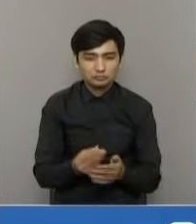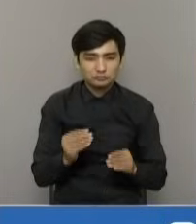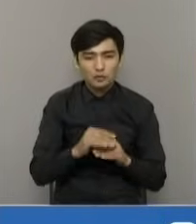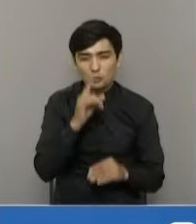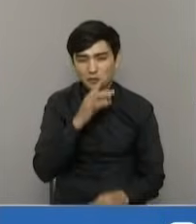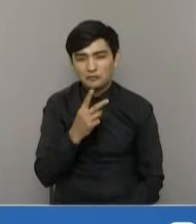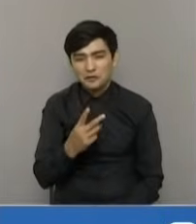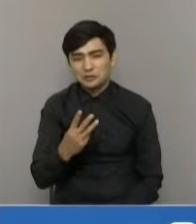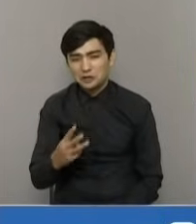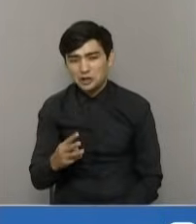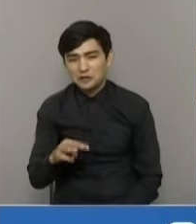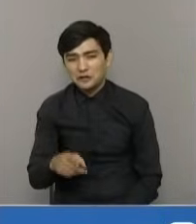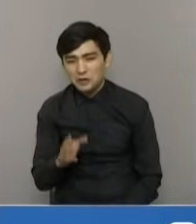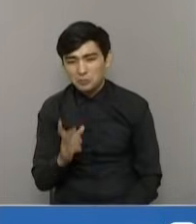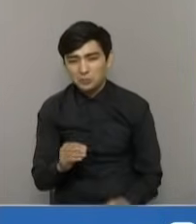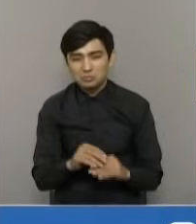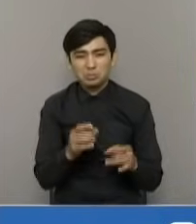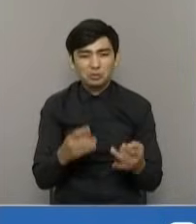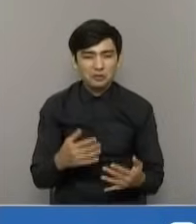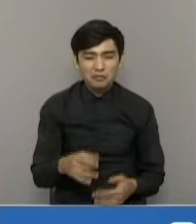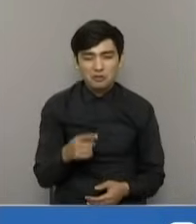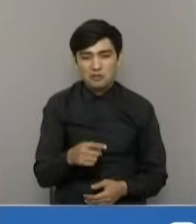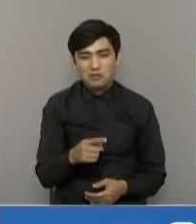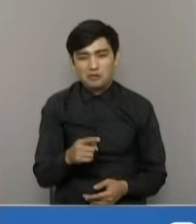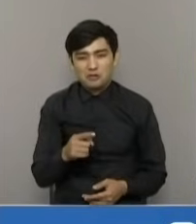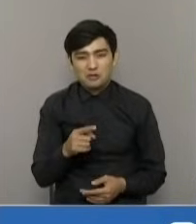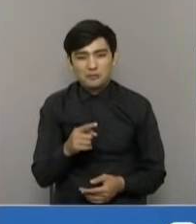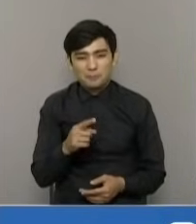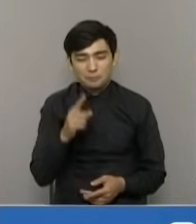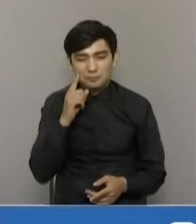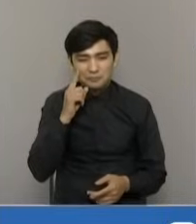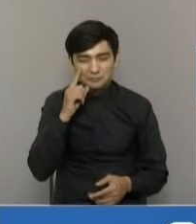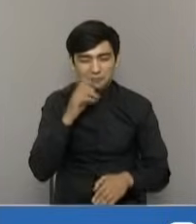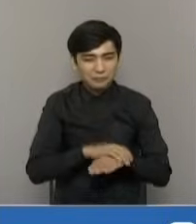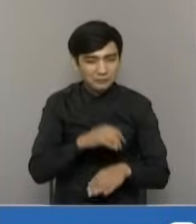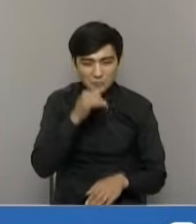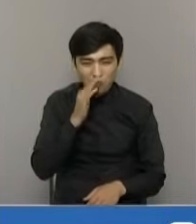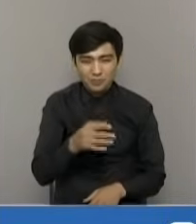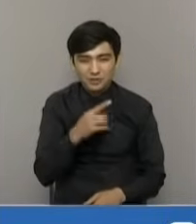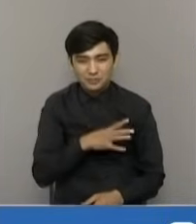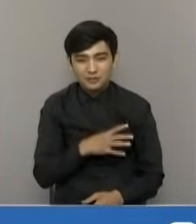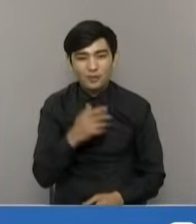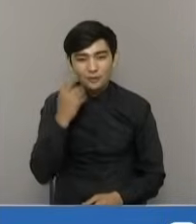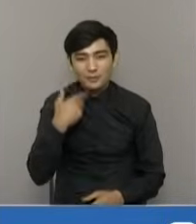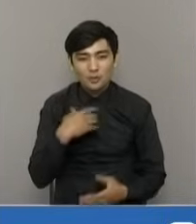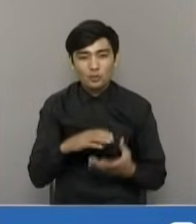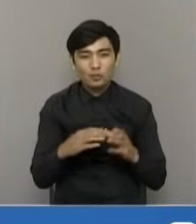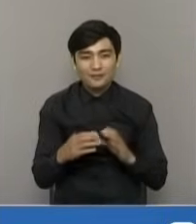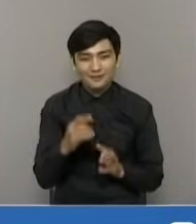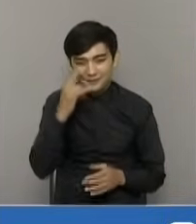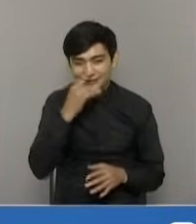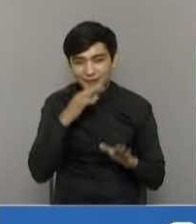тенге, это незначительно. Извини меня, когда у нас количество упаковок в